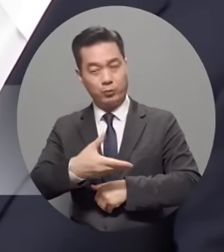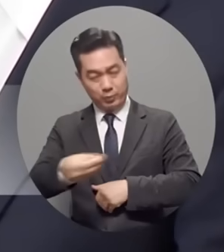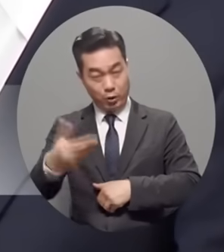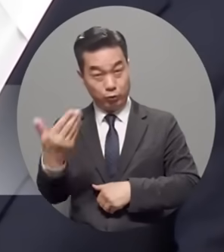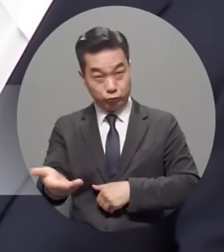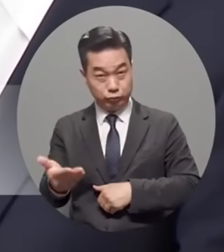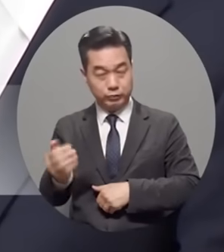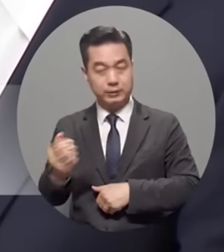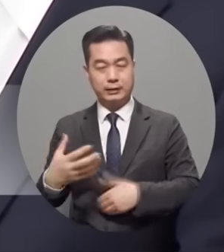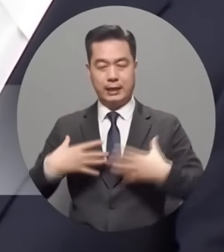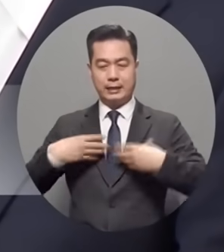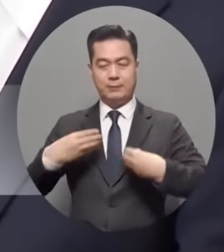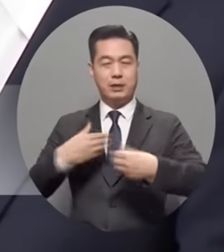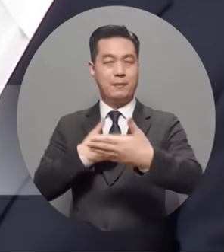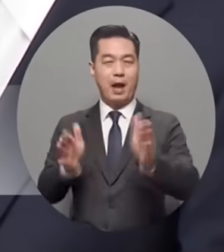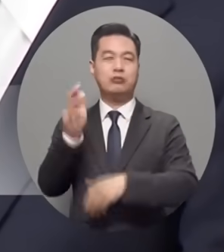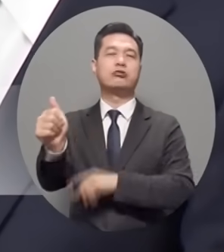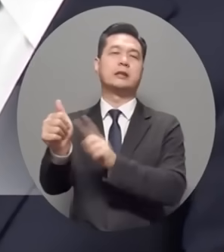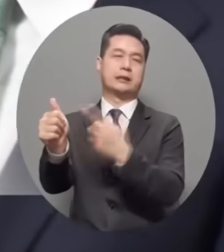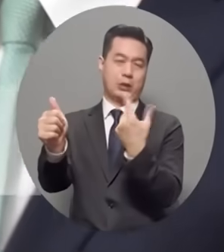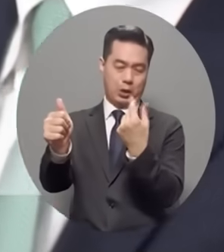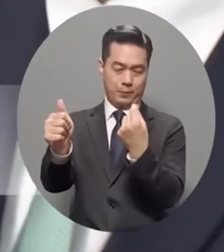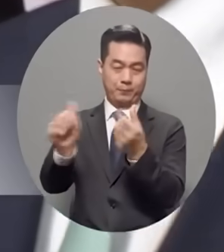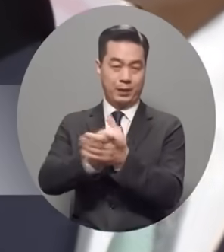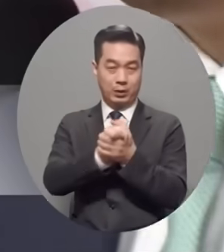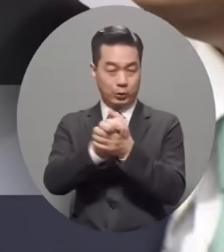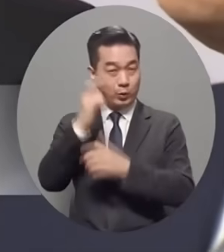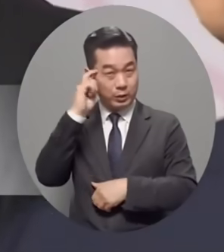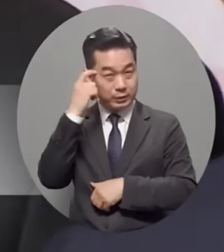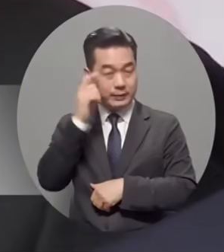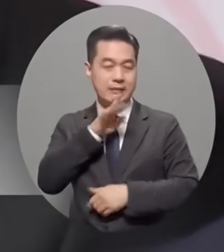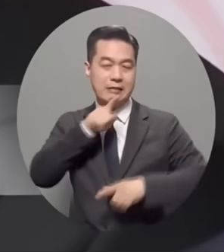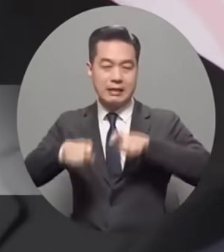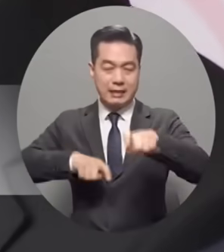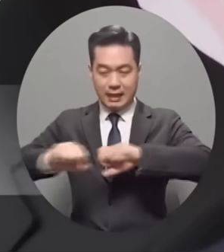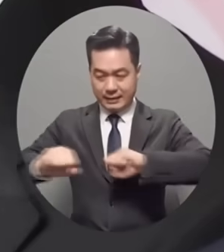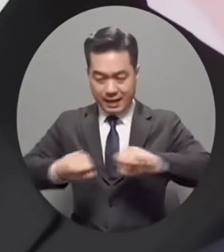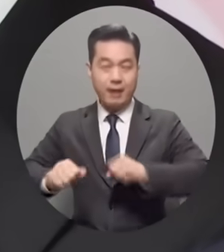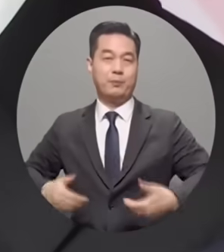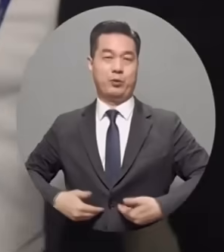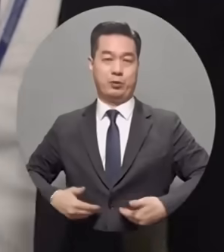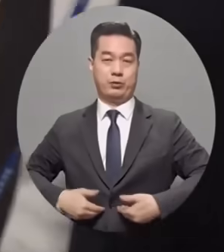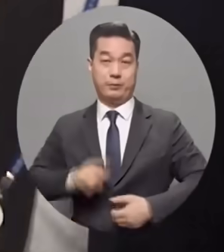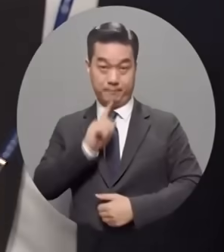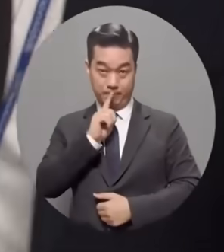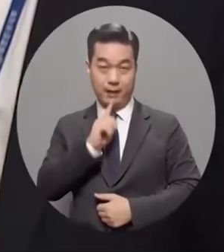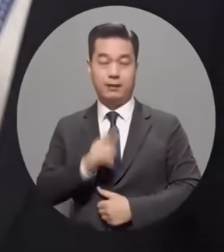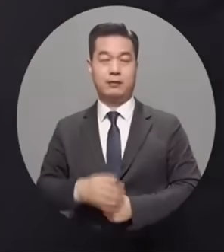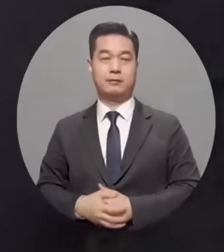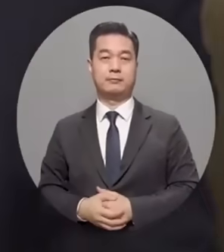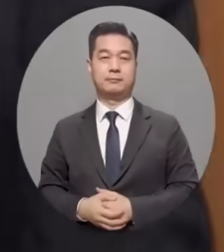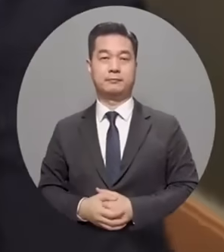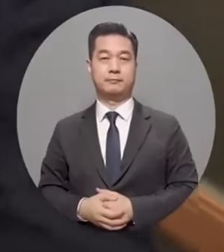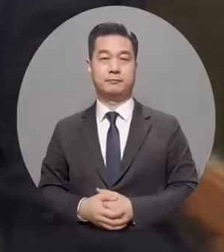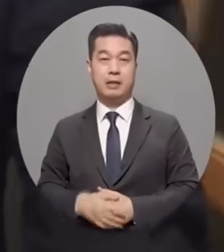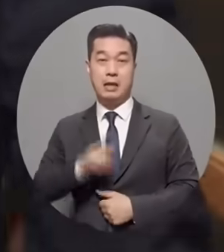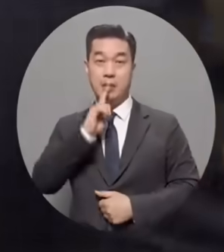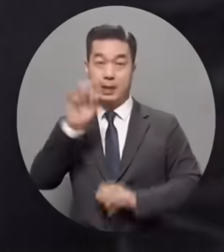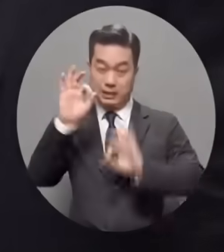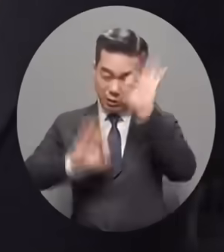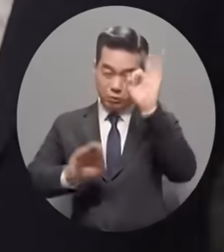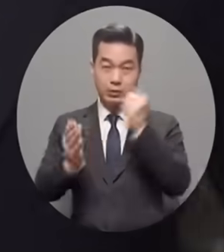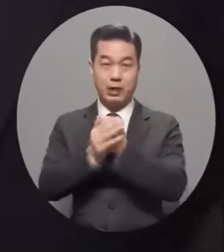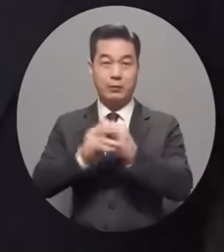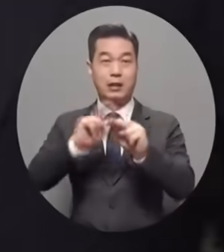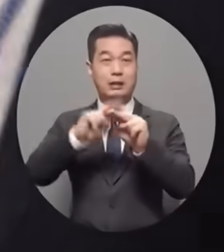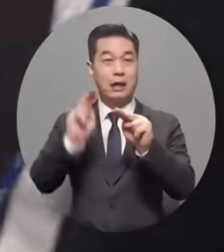주인을 거론하며 동료 의식을 실천하는 당으로 거듭나겠다고 부연했습니다. 막말 논란으로 사퇴한